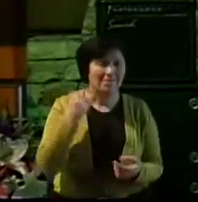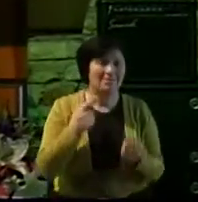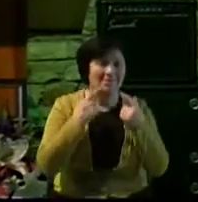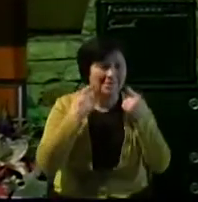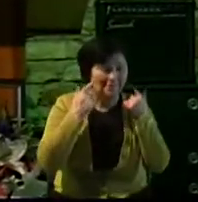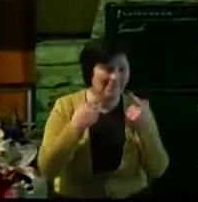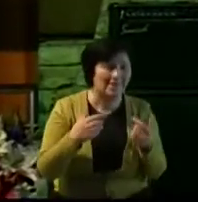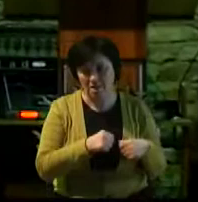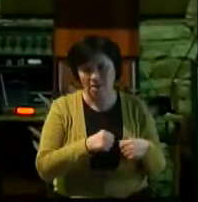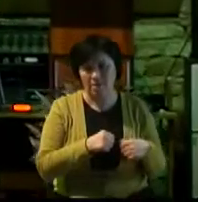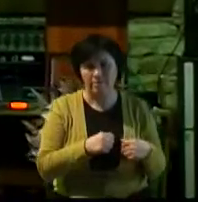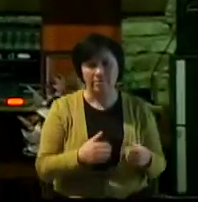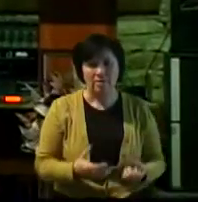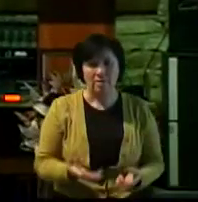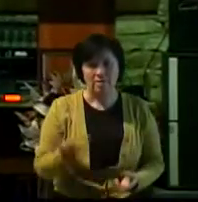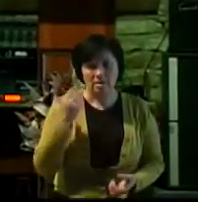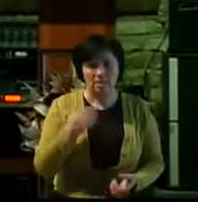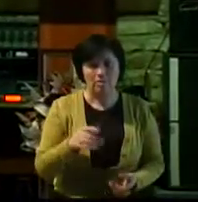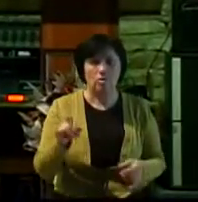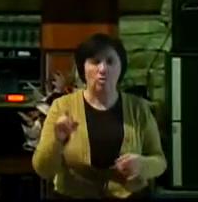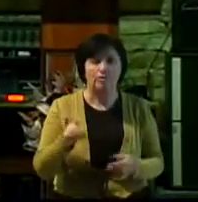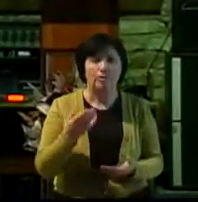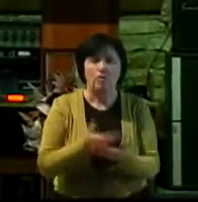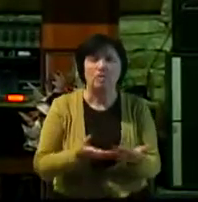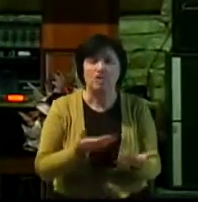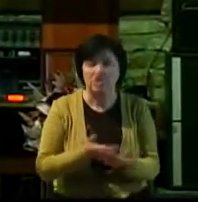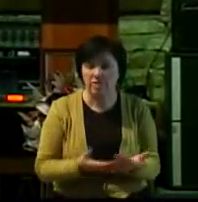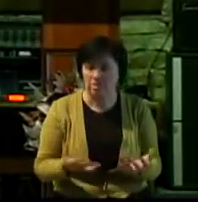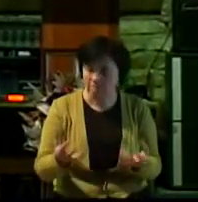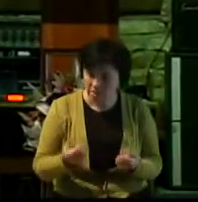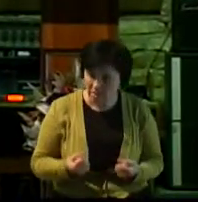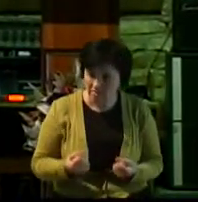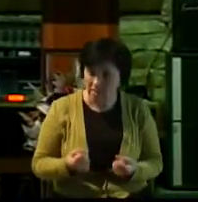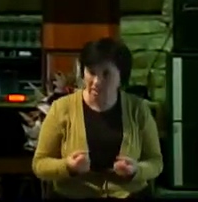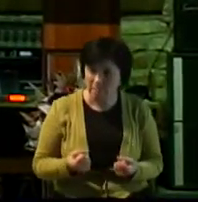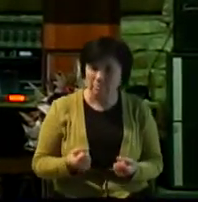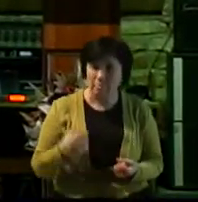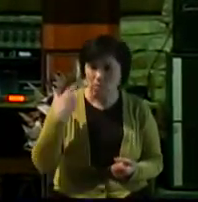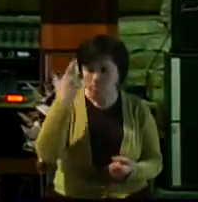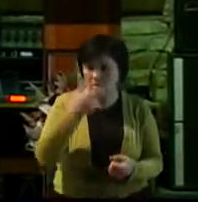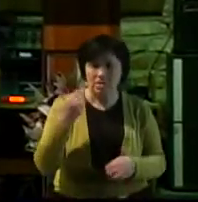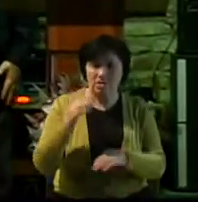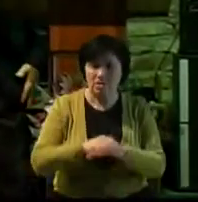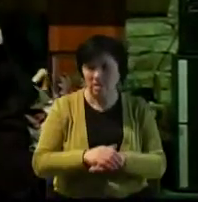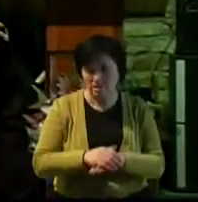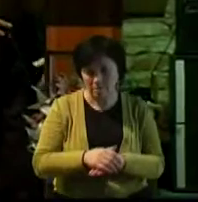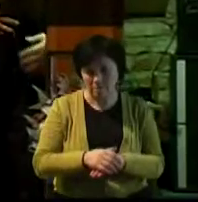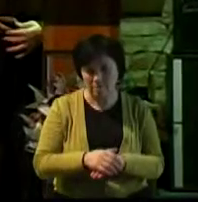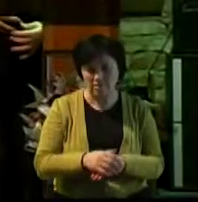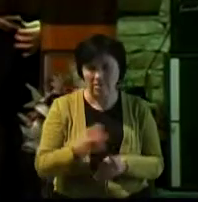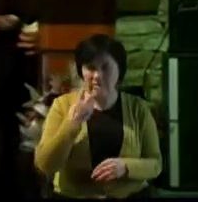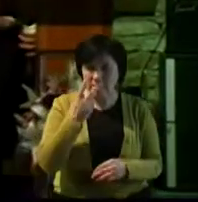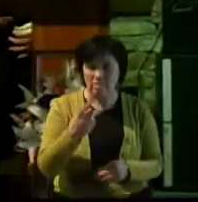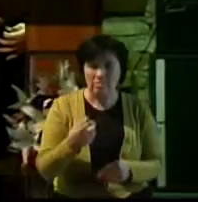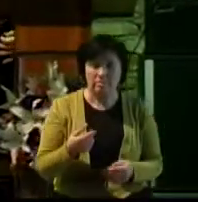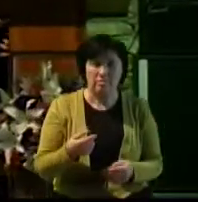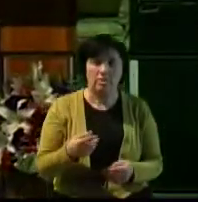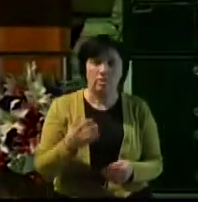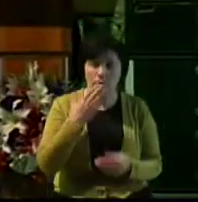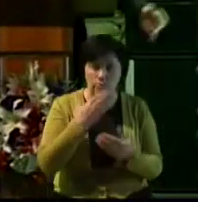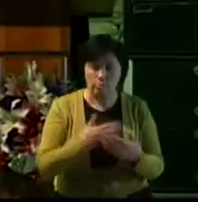Это означает то, что когда мы делаем то, что говорит Господь, в согласии с Его Словом, то